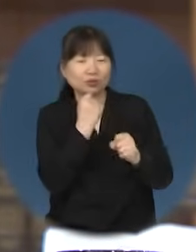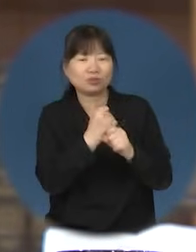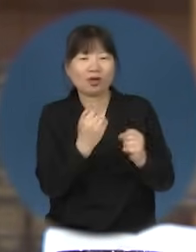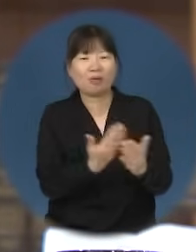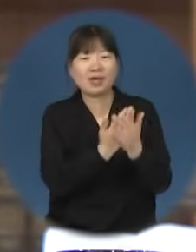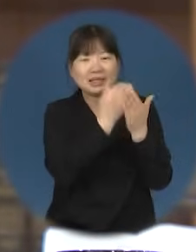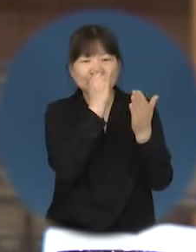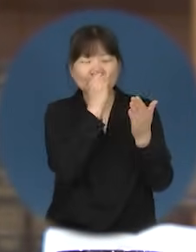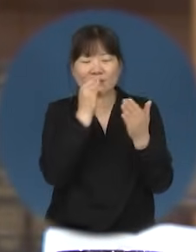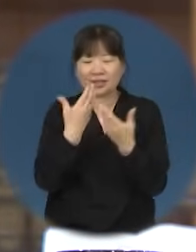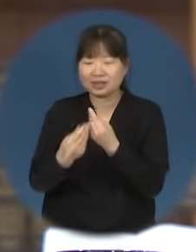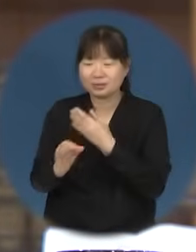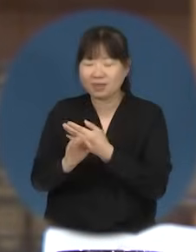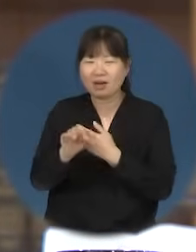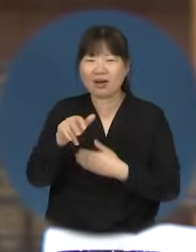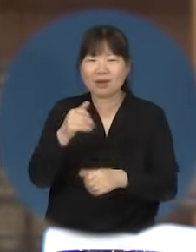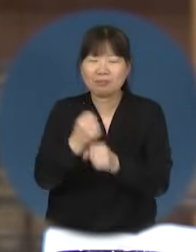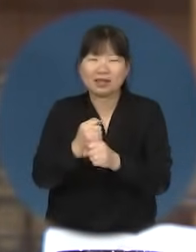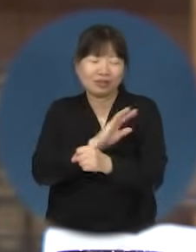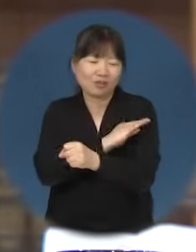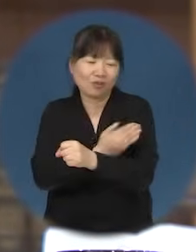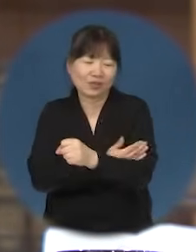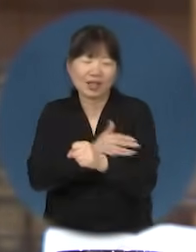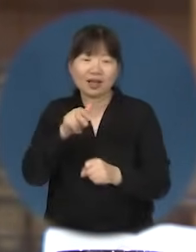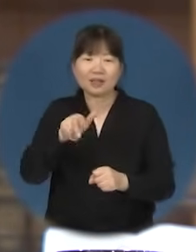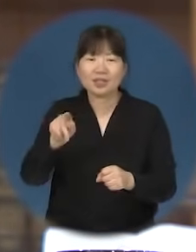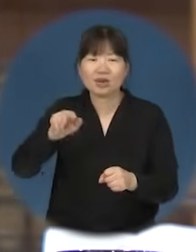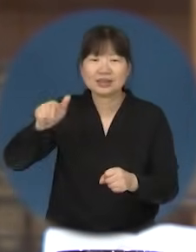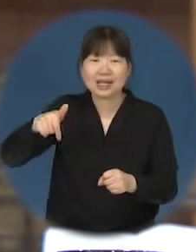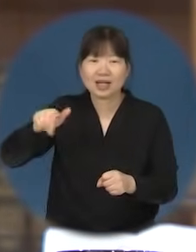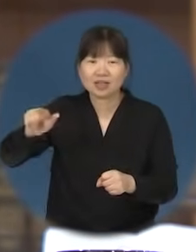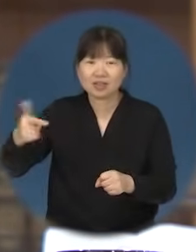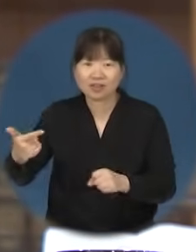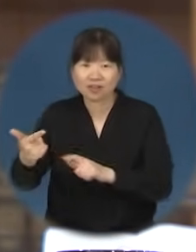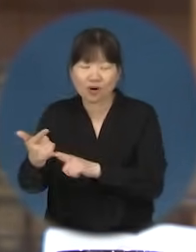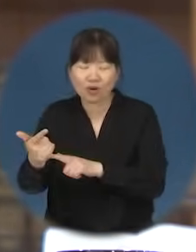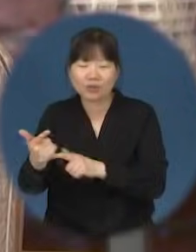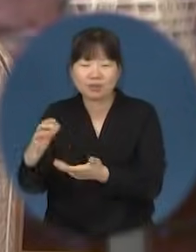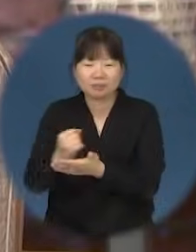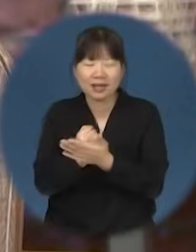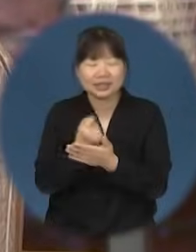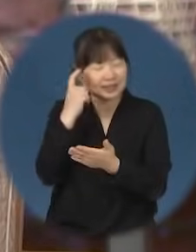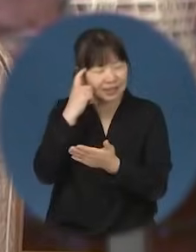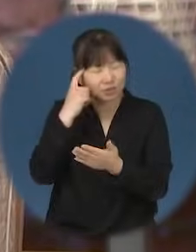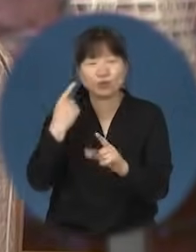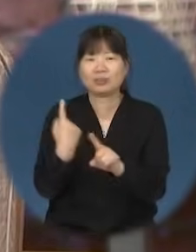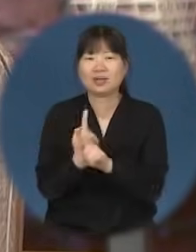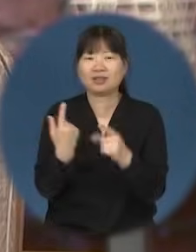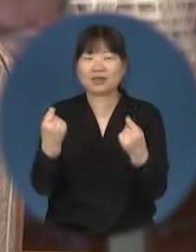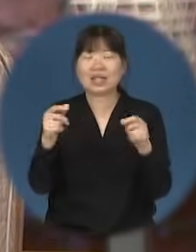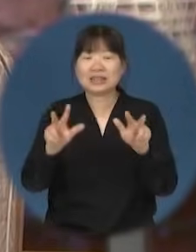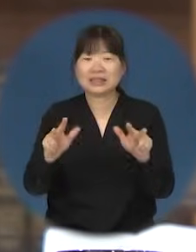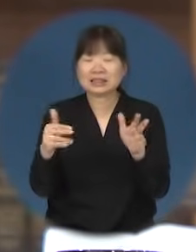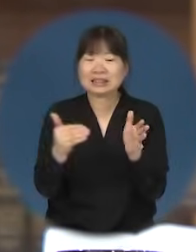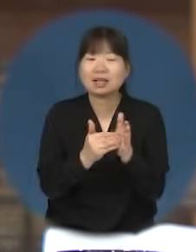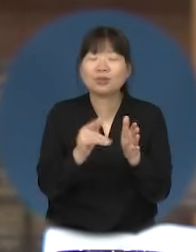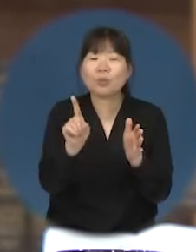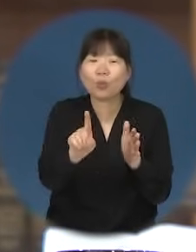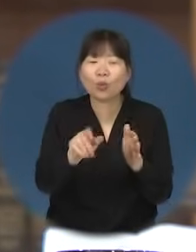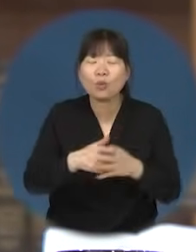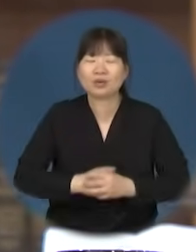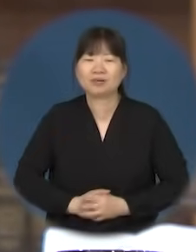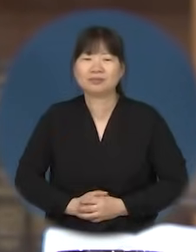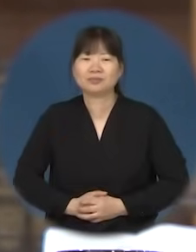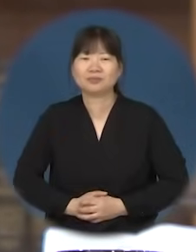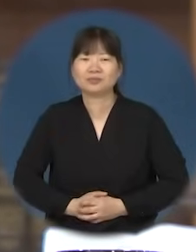이른바 저작권, 예. 저작권료를 받는 개념도 달라지는 거네요. 그렇죠. 예. 지금까지는